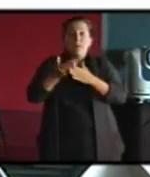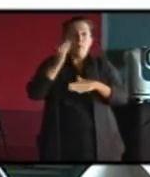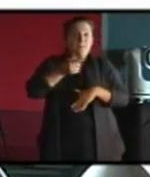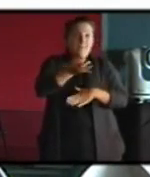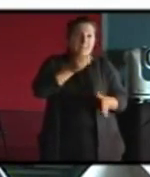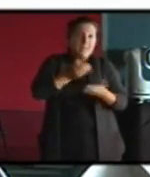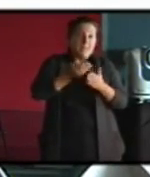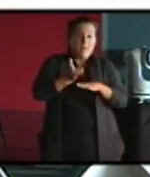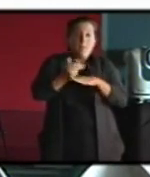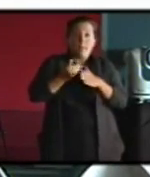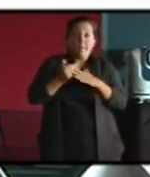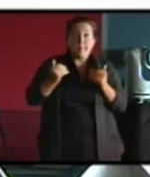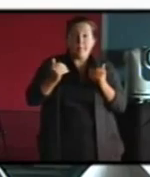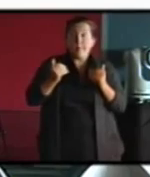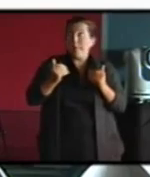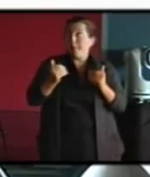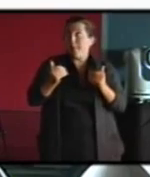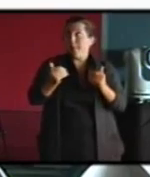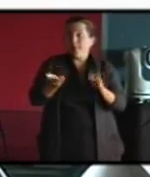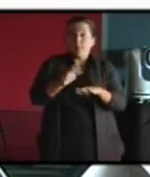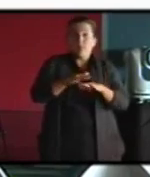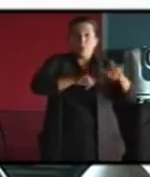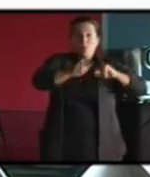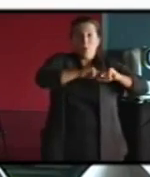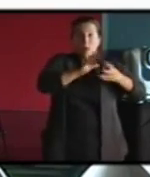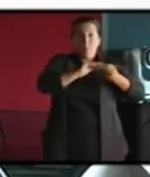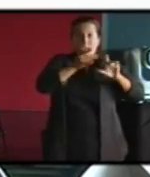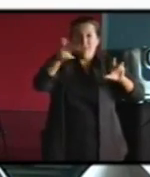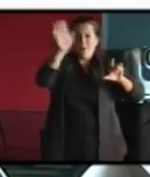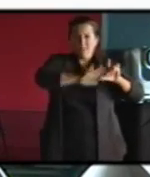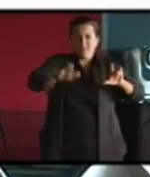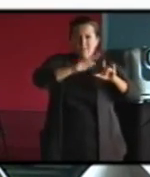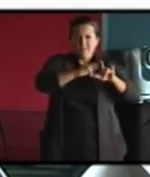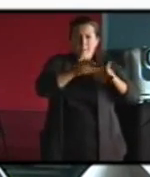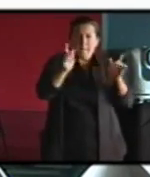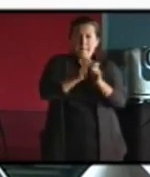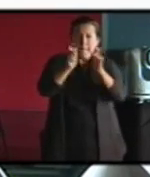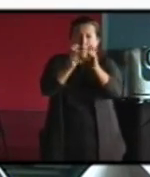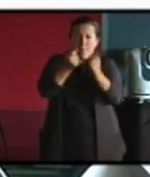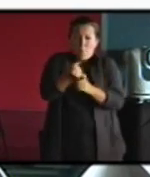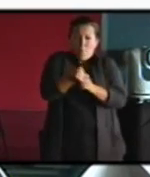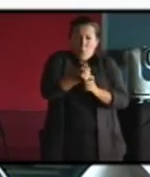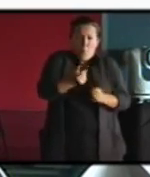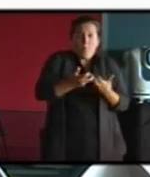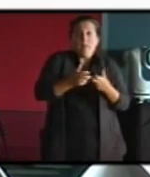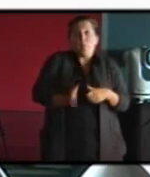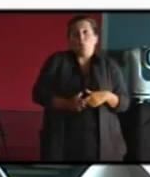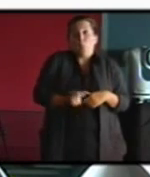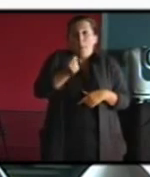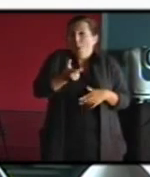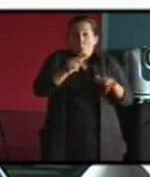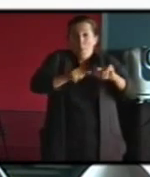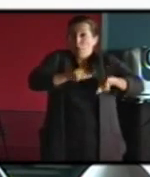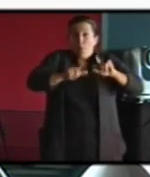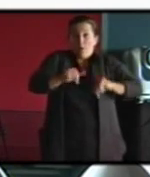vous dites, c'est un peu fini, mais en matière de logement il y a une crise nationale, notamment dans les grandes villes comme la ville de Bordeaux ou enfin toutes les grandes